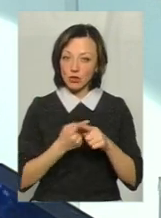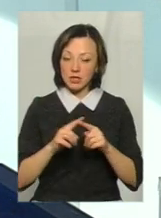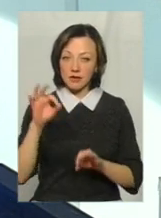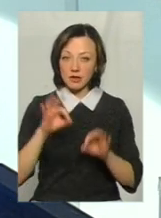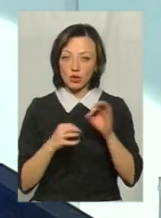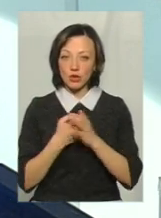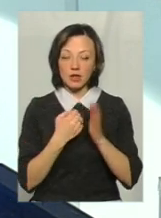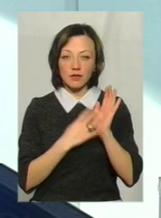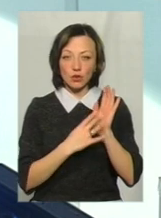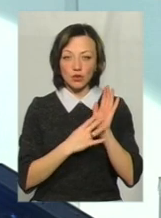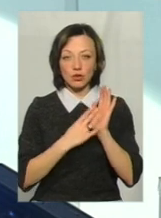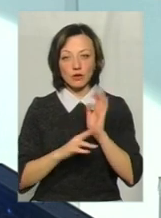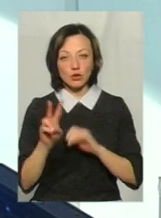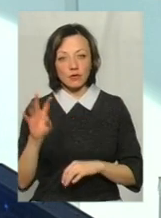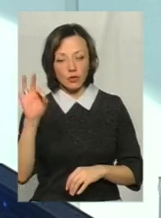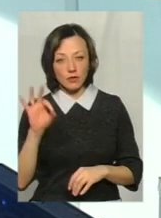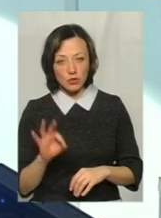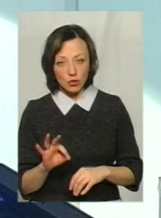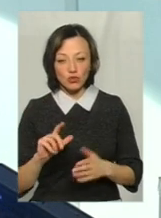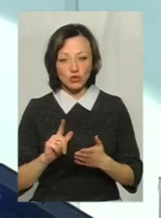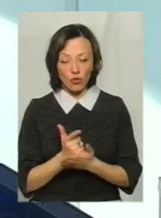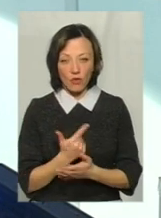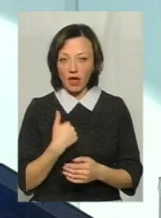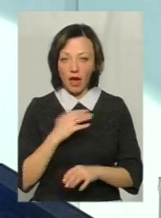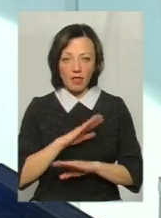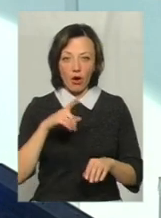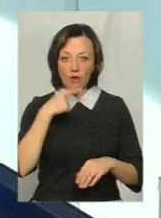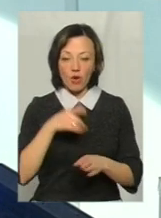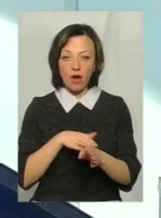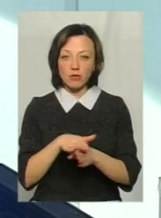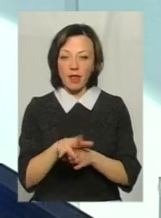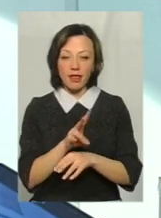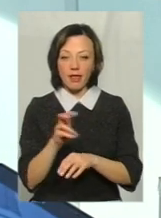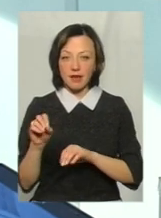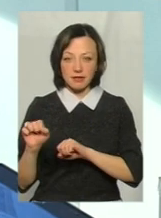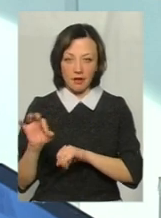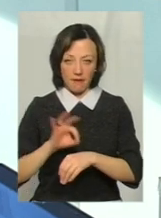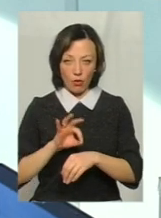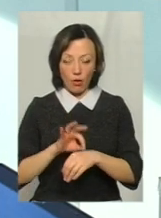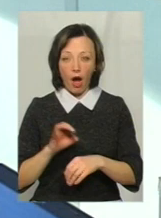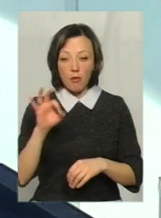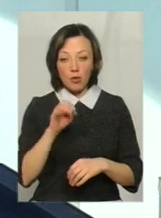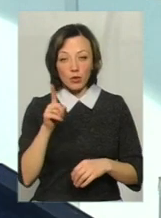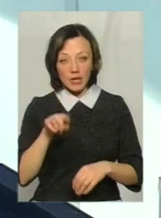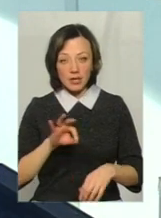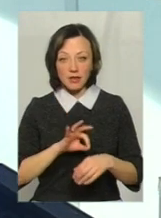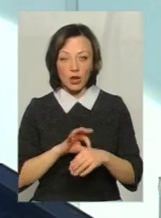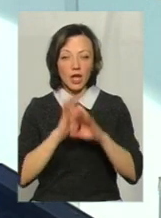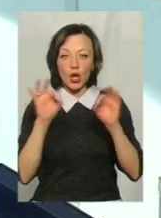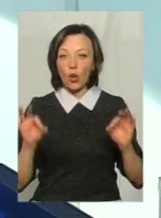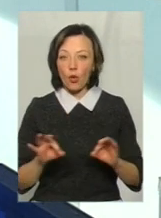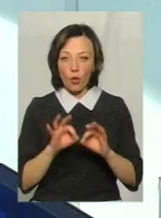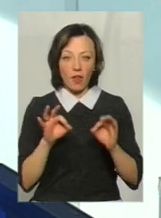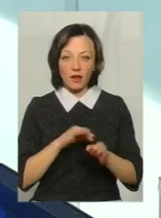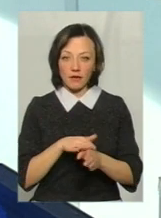до 90-92%. Знов-таки, я не говорю про абсолютну незахворюваність, а про те, що це захворювання ніколи вже